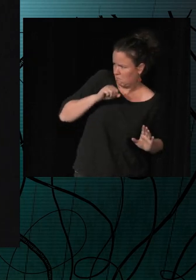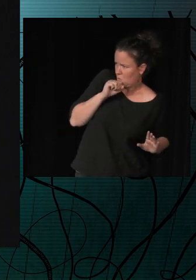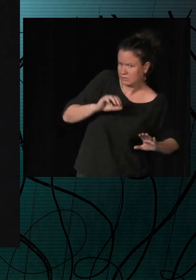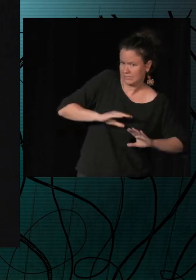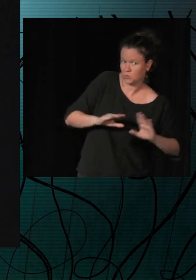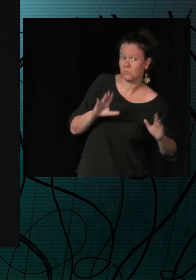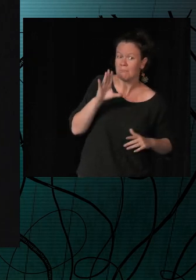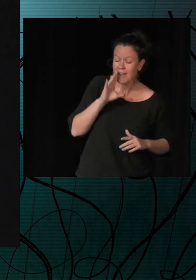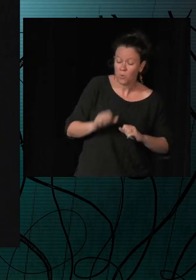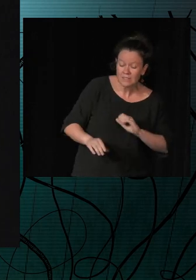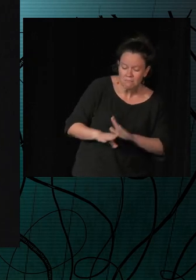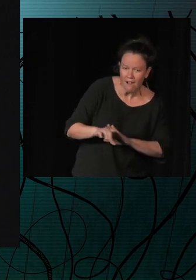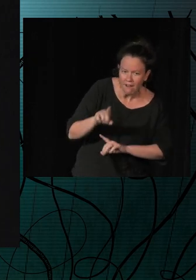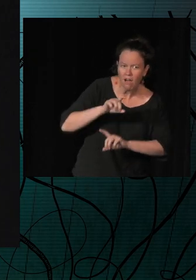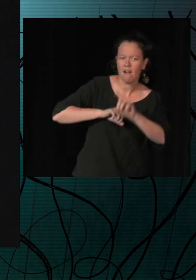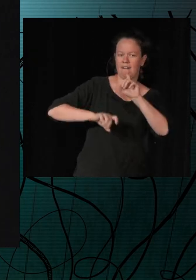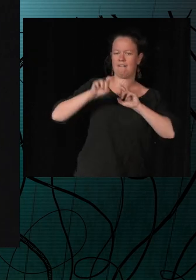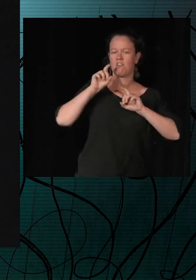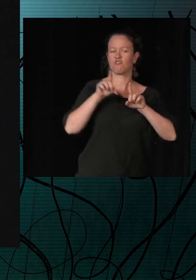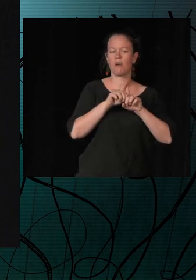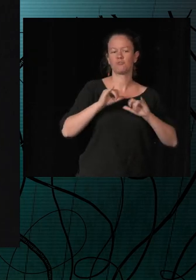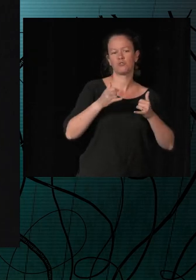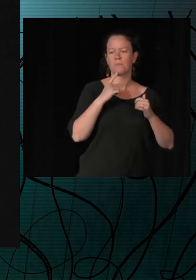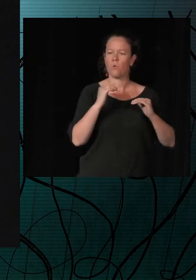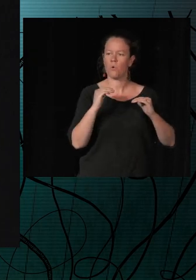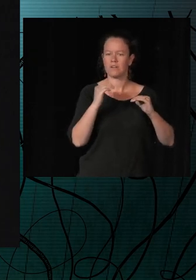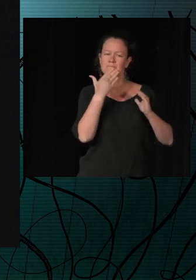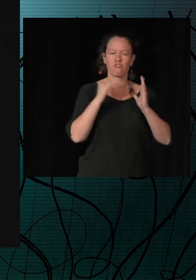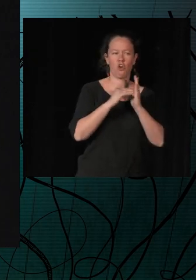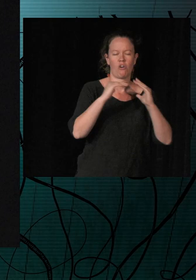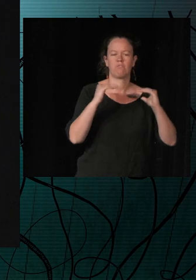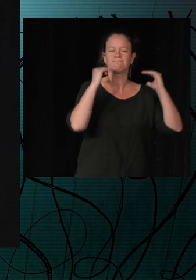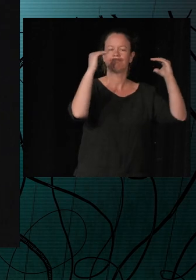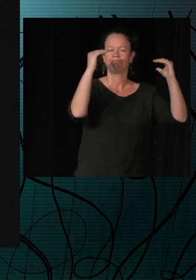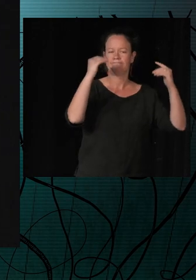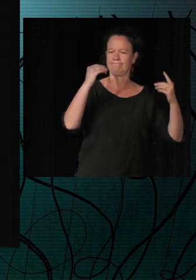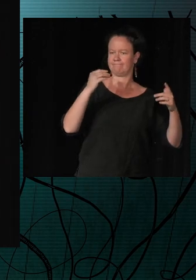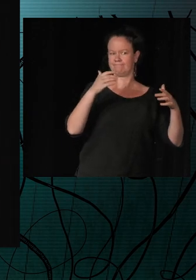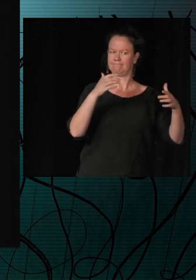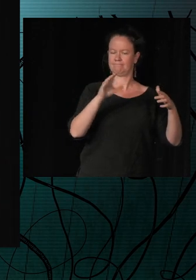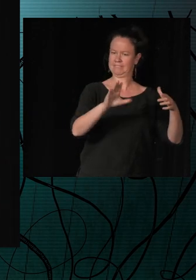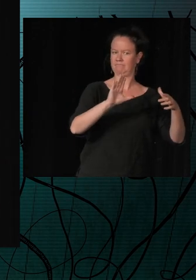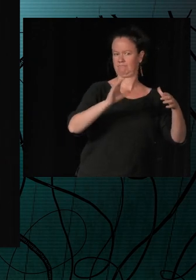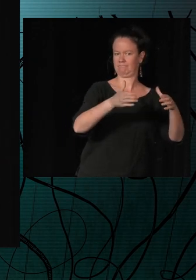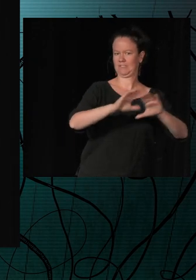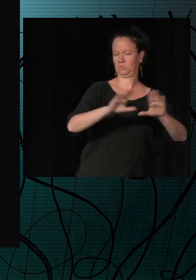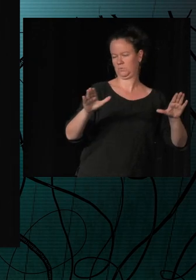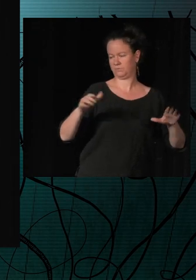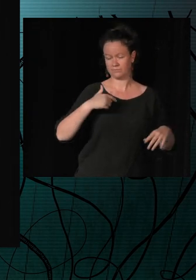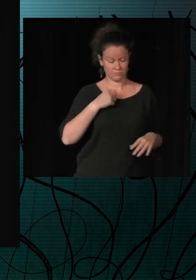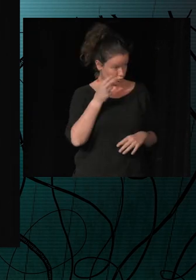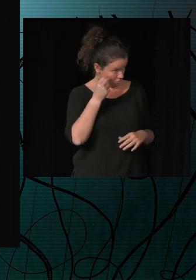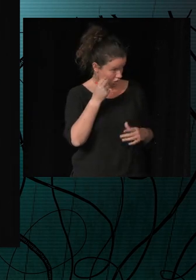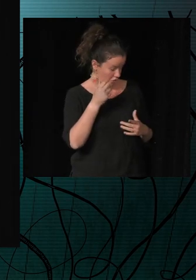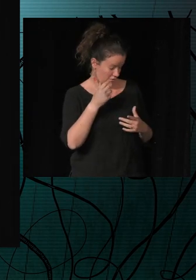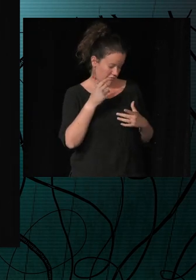avait cette dimension ce jeu qui est pas pour tout le monde quoi ou ouais et je comprends hein ce besoin d'exclusivité mais bon voilà il faut faut Laura tu